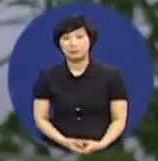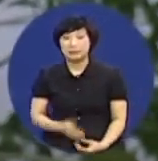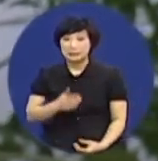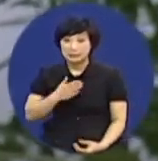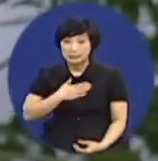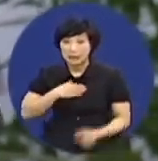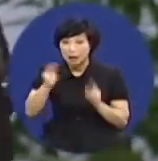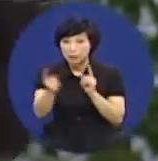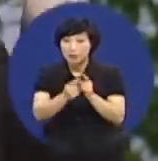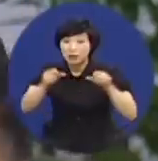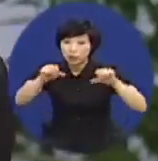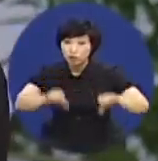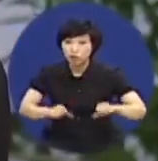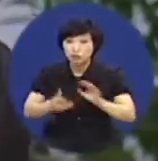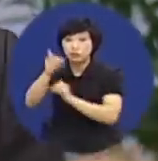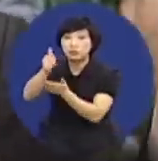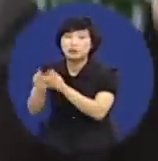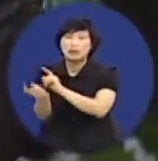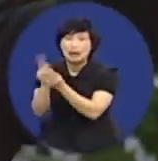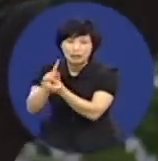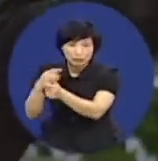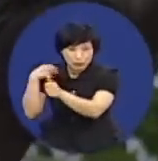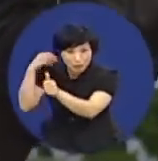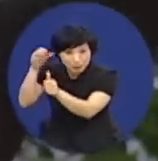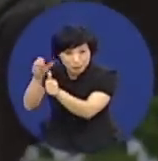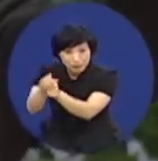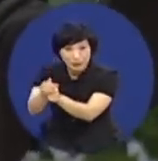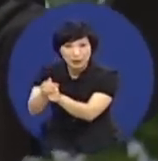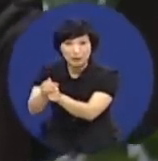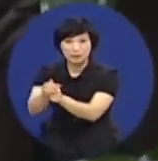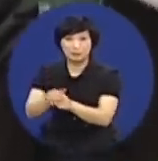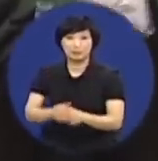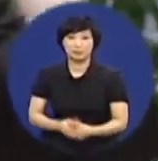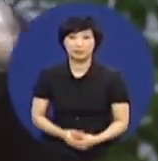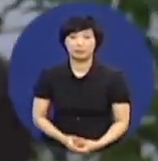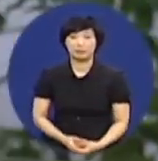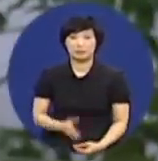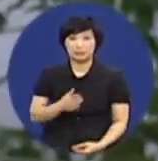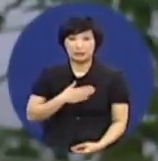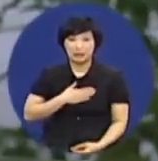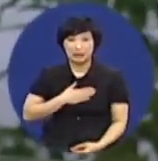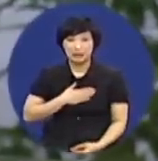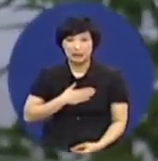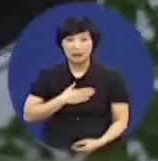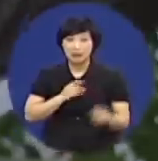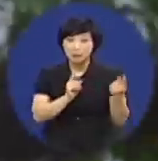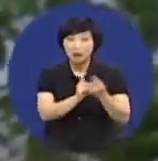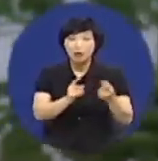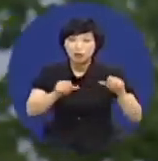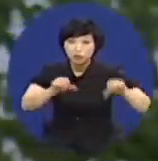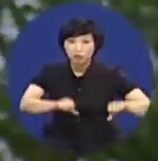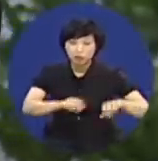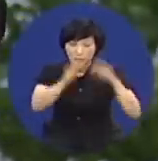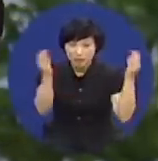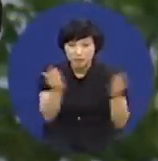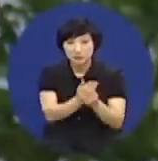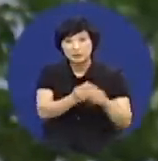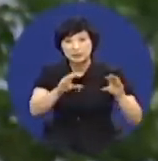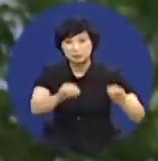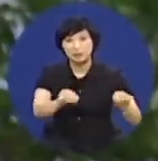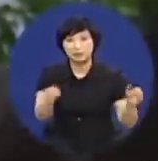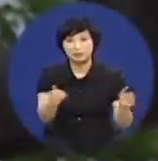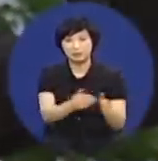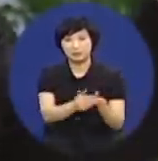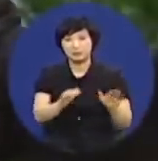。私が受けなければならない呪いを主が代わりに受けてくださって、私は罪の呪い